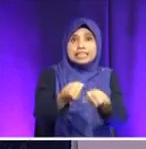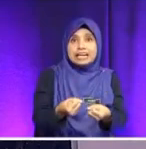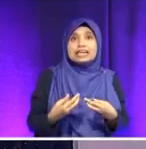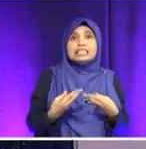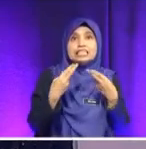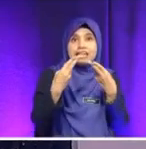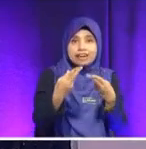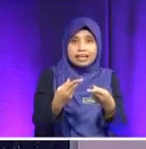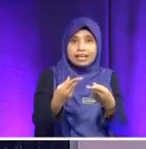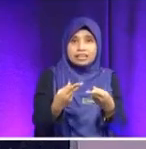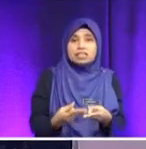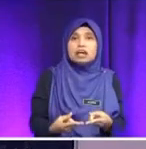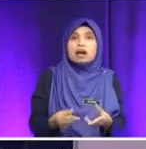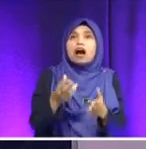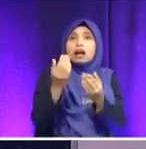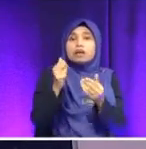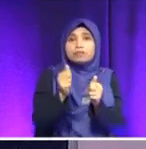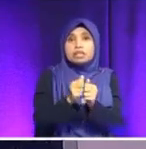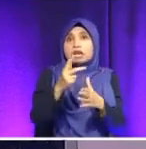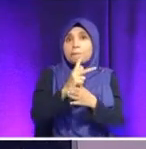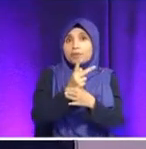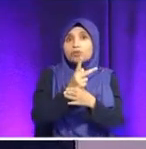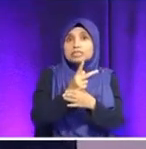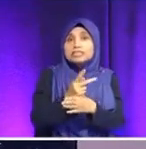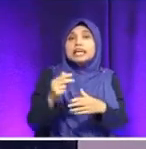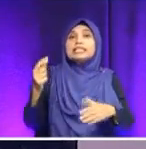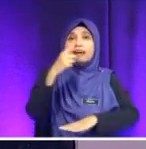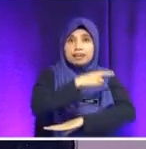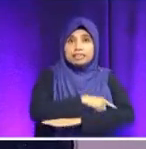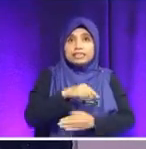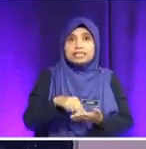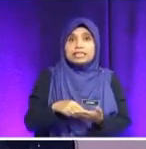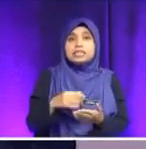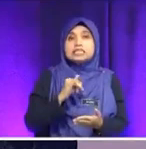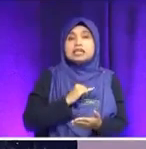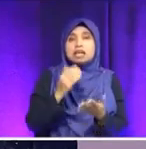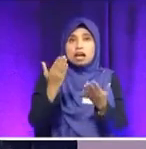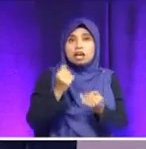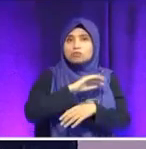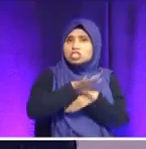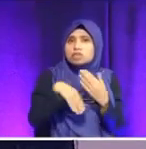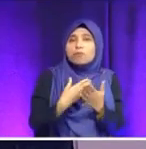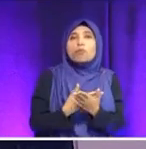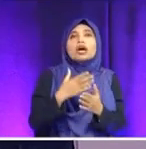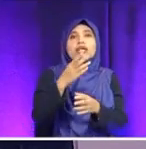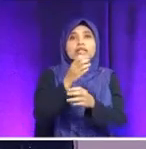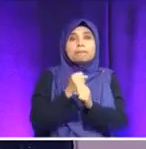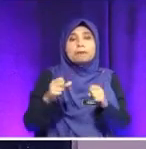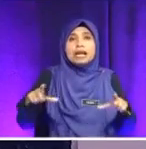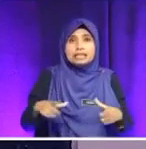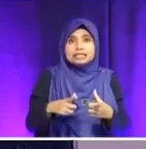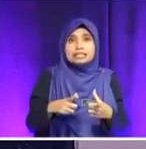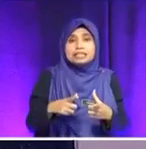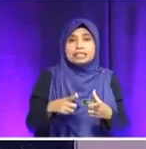dengan perkongsian kita hari ini dan aktiviti yang kita buat hari ini, saya harap semua boleh melaksanakan pentaksiran